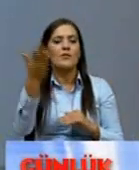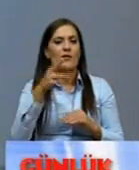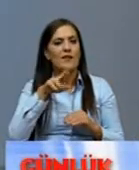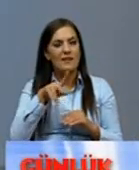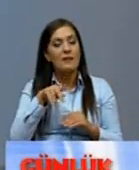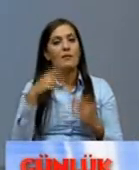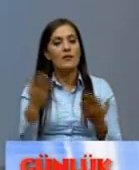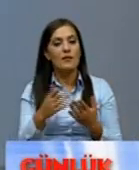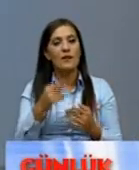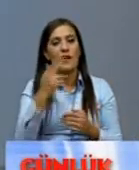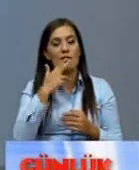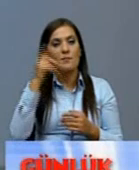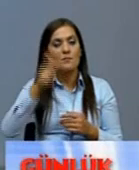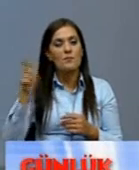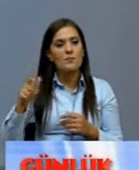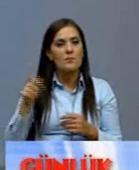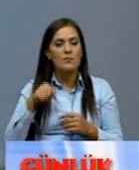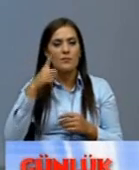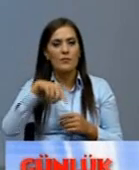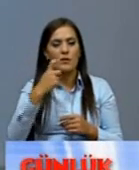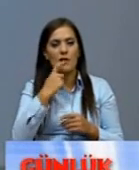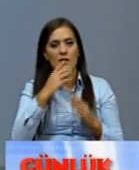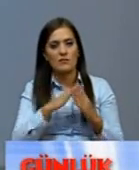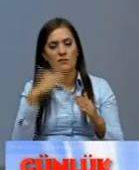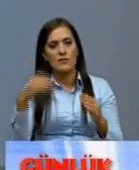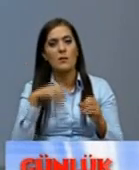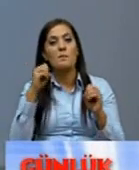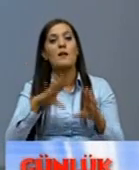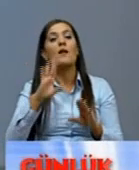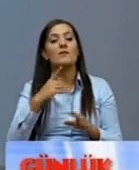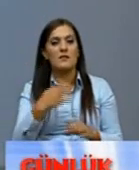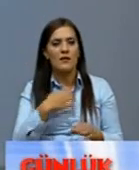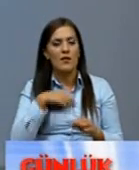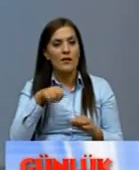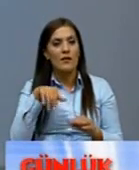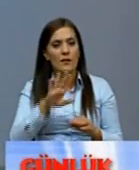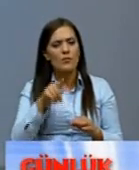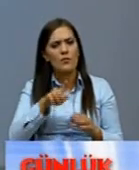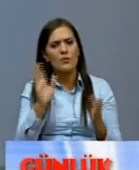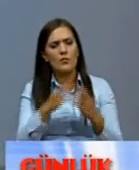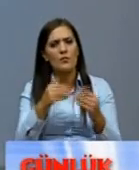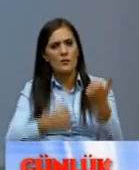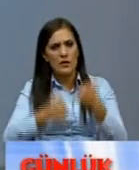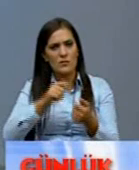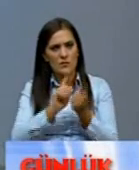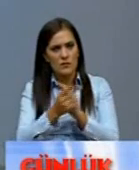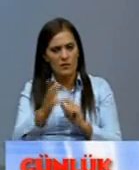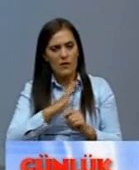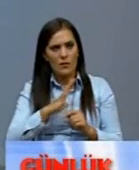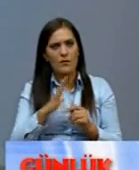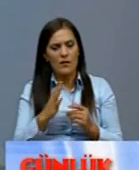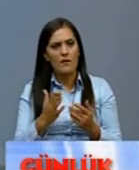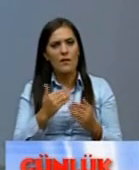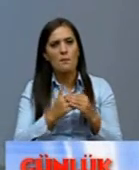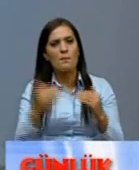sonra gibi ki hanımlarımız o yaştan itibaren bırakmasınlar kendilerini, öyle değil mi? Bu tarz müsabakalar da var mı? Evet